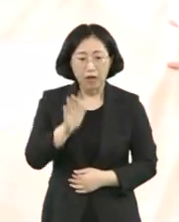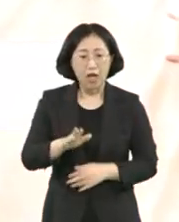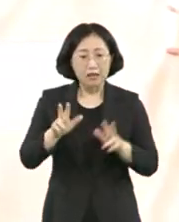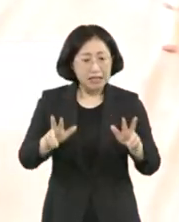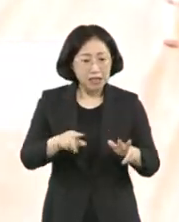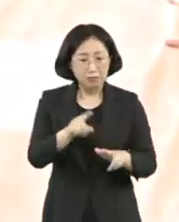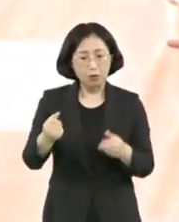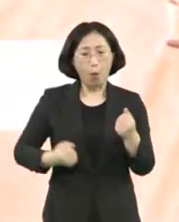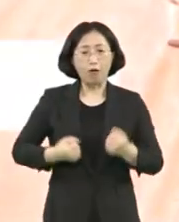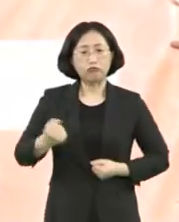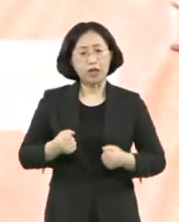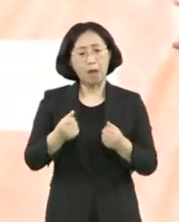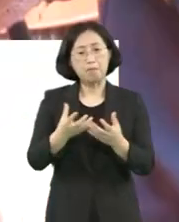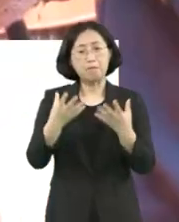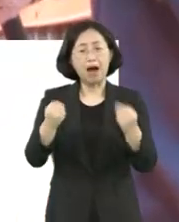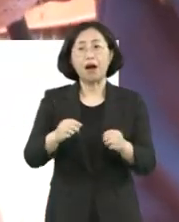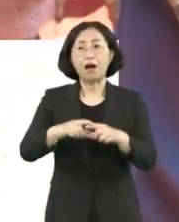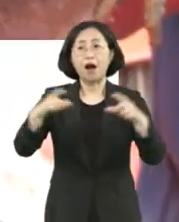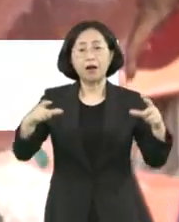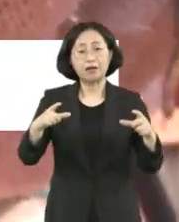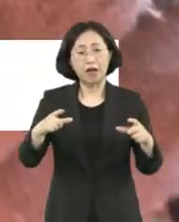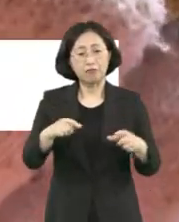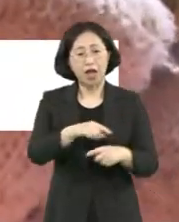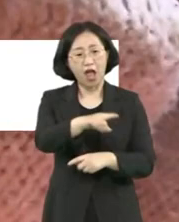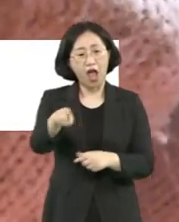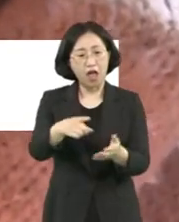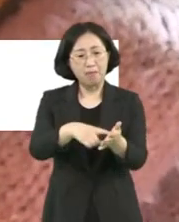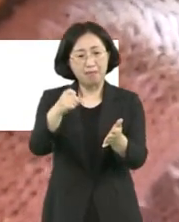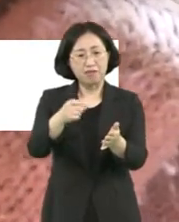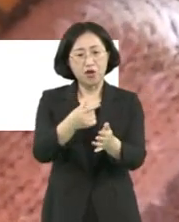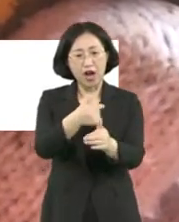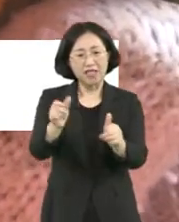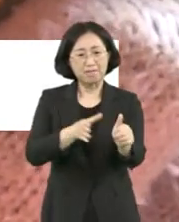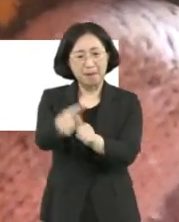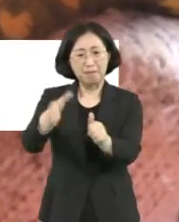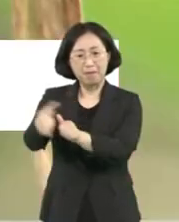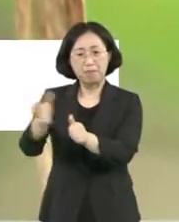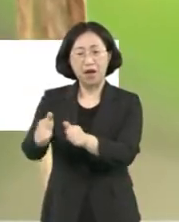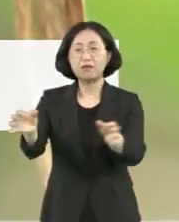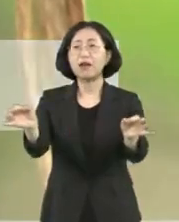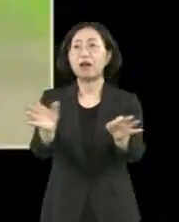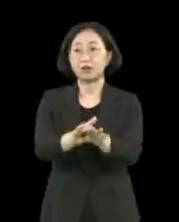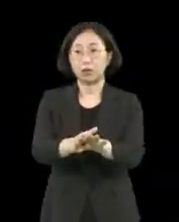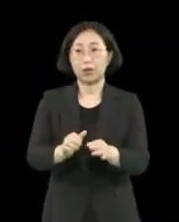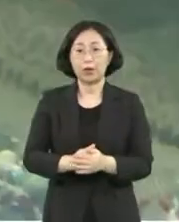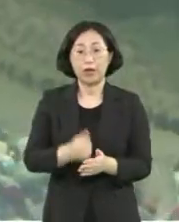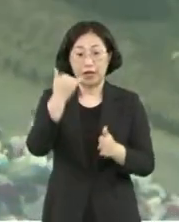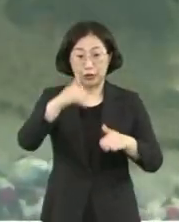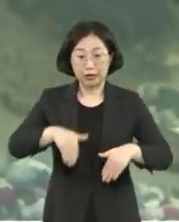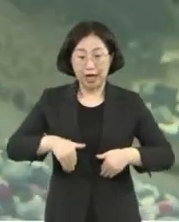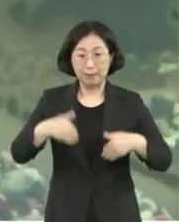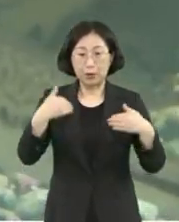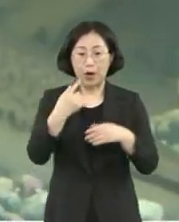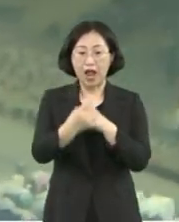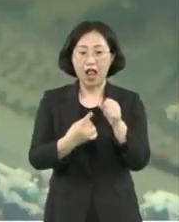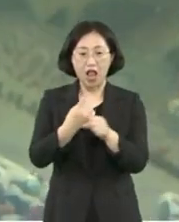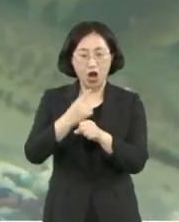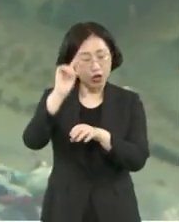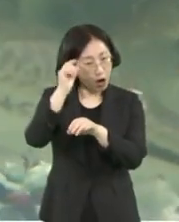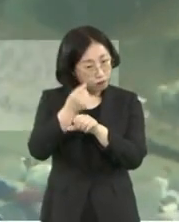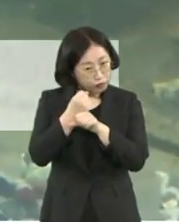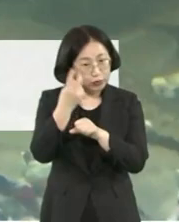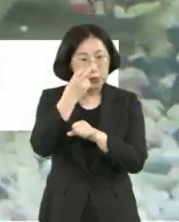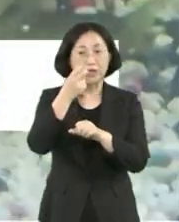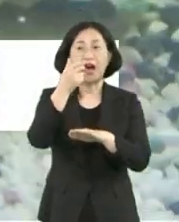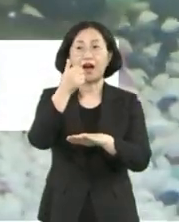하도 많으니까 그거는 토종 민물고기는 거의 없어지고. 충남도가 1년여 연구 용역을 통해